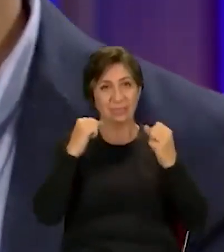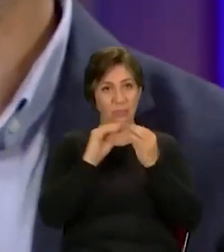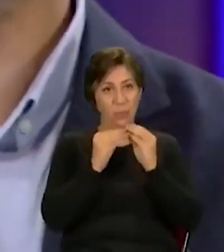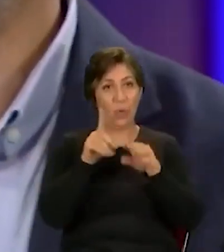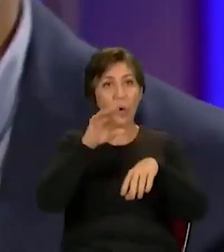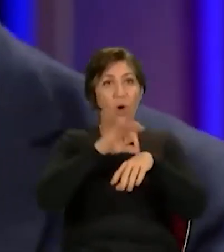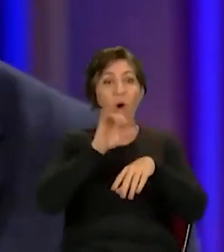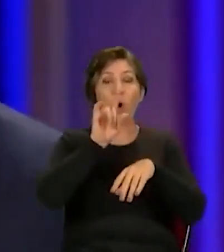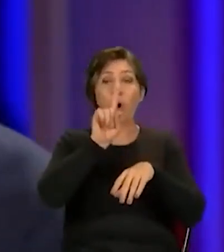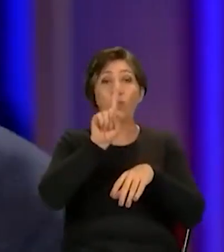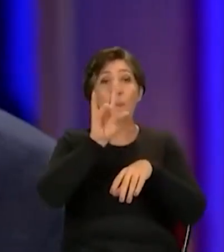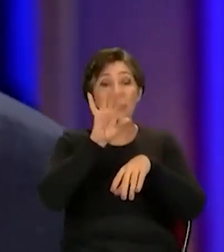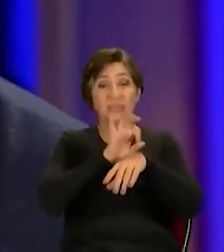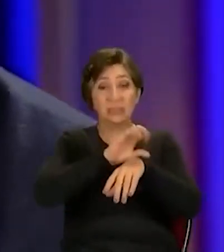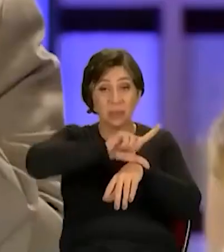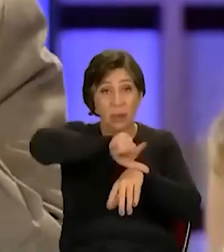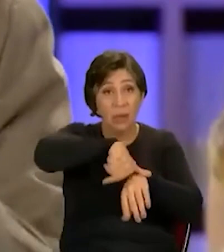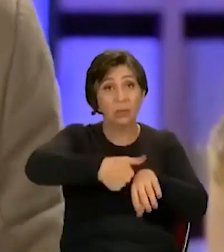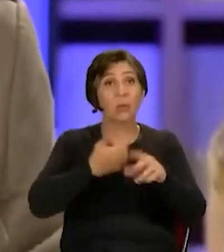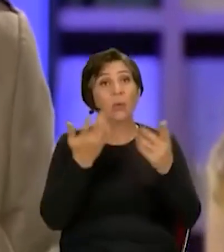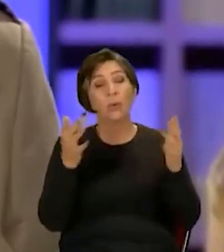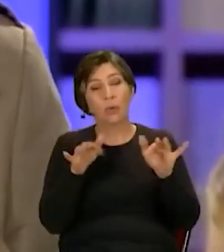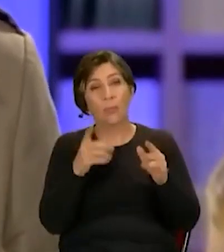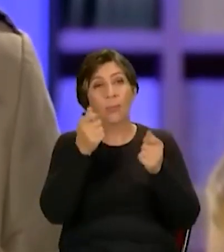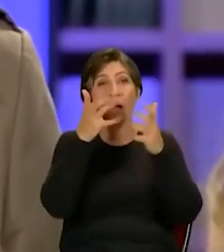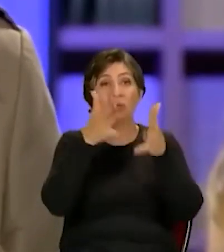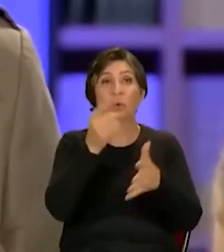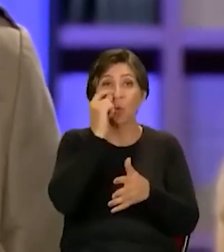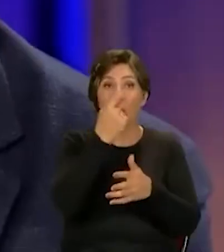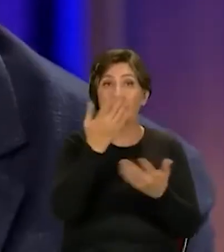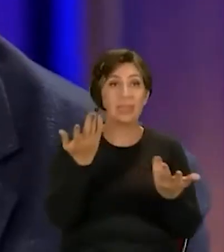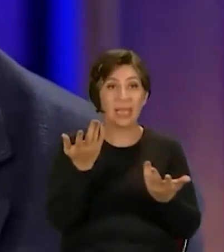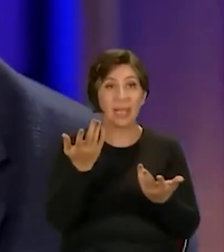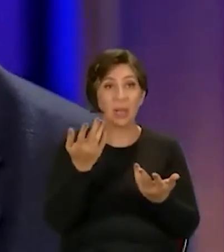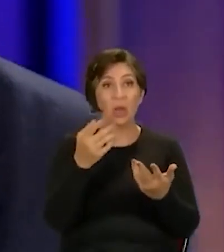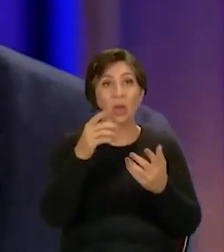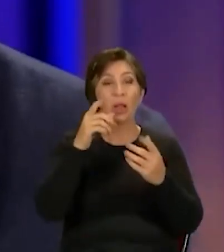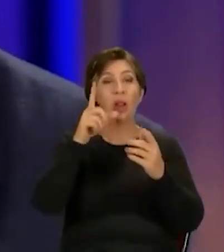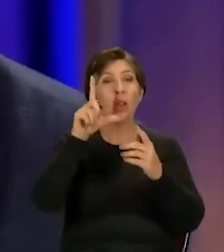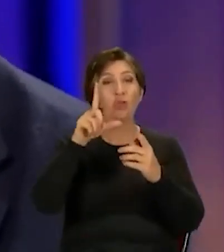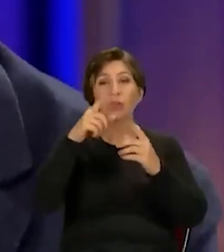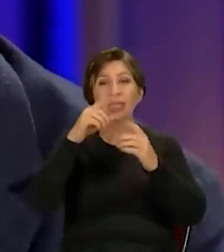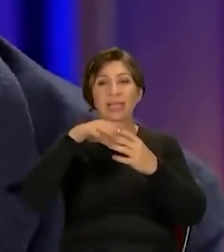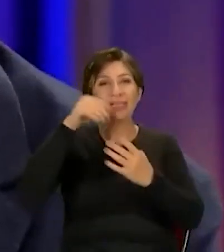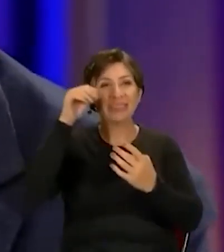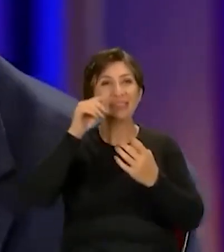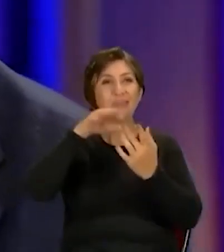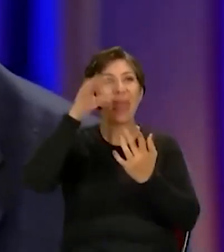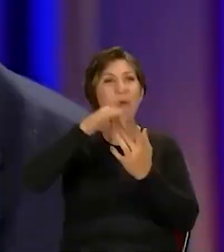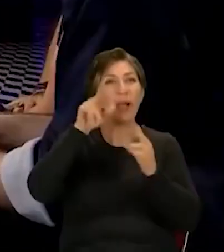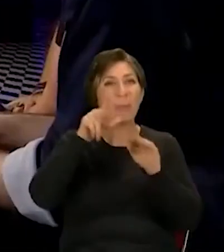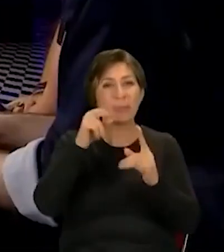olabiliyor. 10-15 saat bilgisayarda oturmanın. Oyun ortamında para harcamak çok kolay. Çünkü orada loto toto gibi sistemler var. Evet.